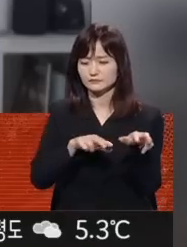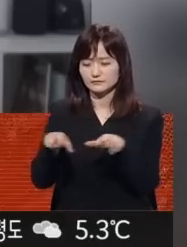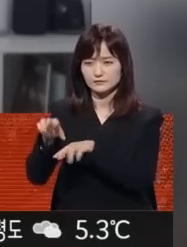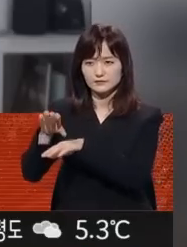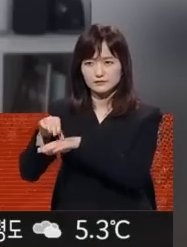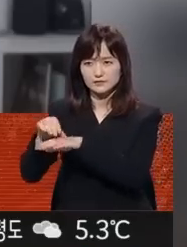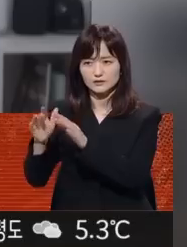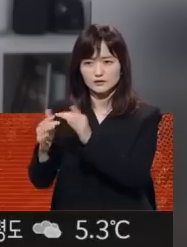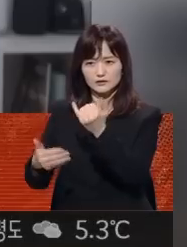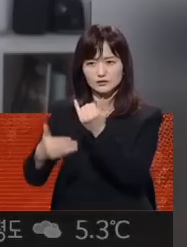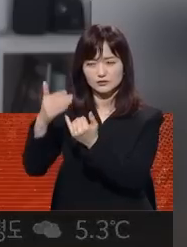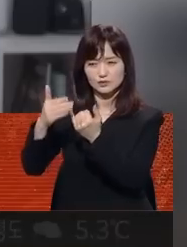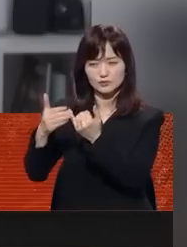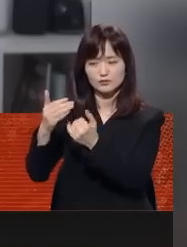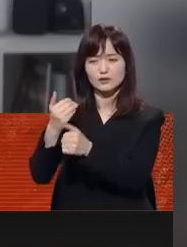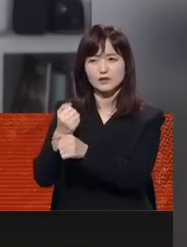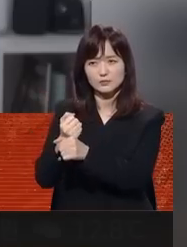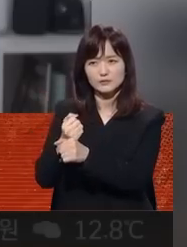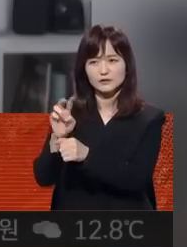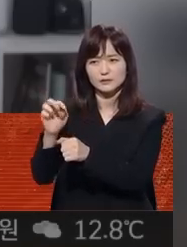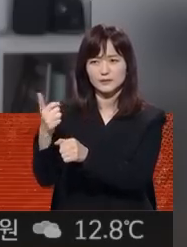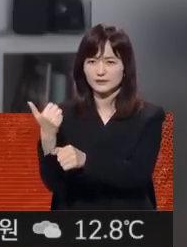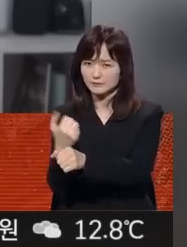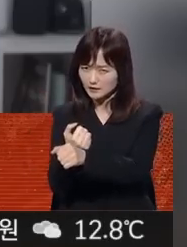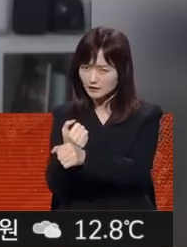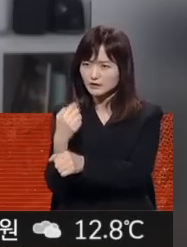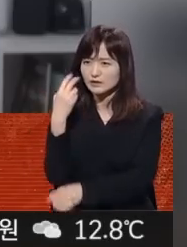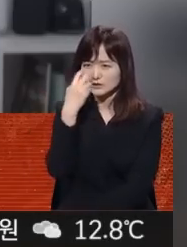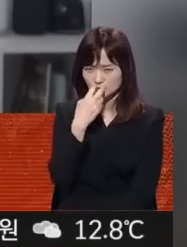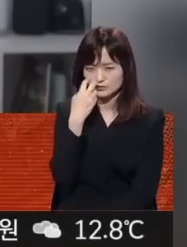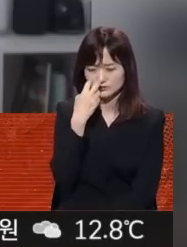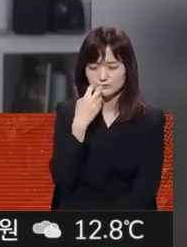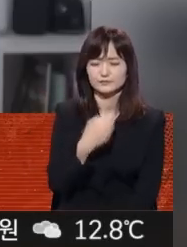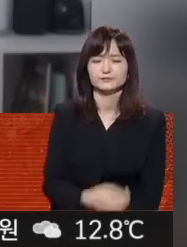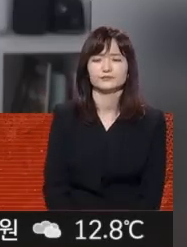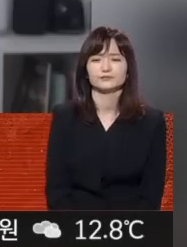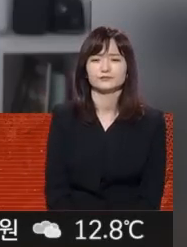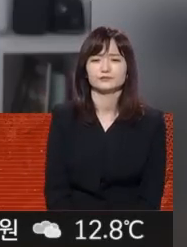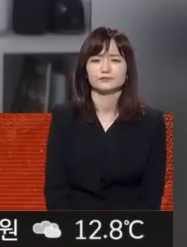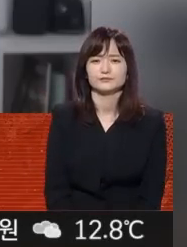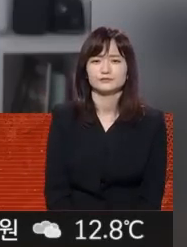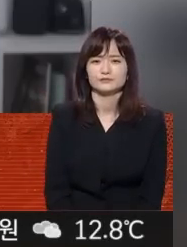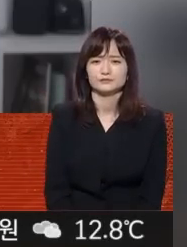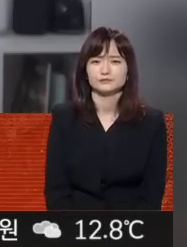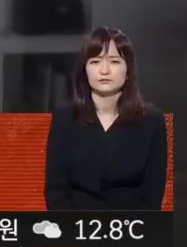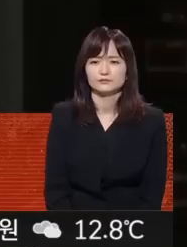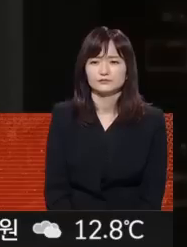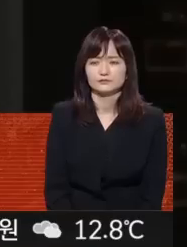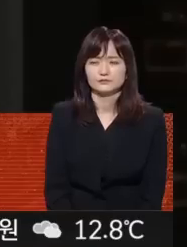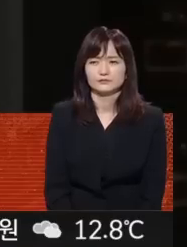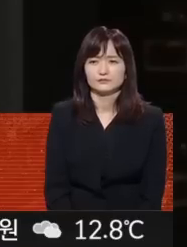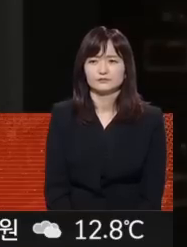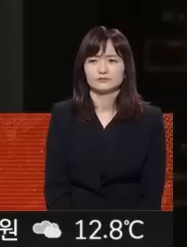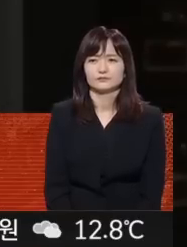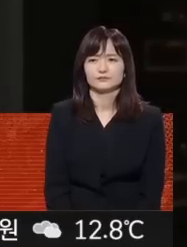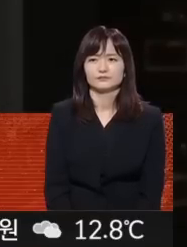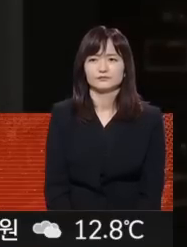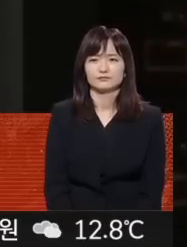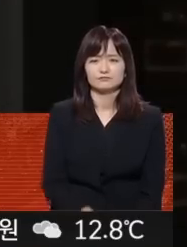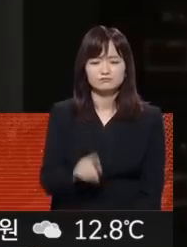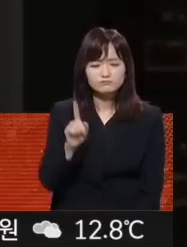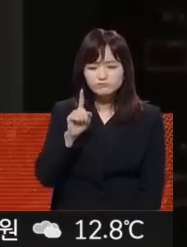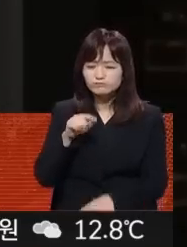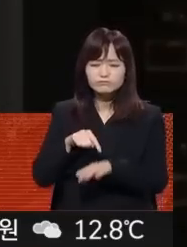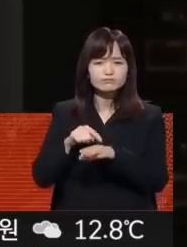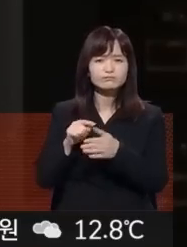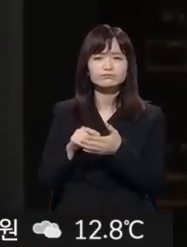유튜브를 하면서 마약을 보유한 거에 대해서는 아마 수사를 할 거라고 생각이 듭니다 소장님한테 좀 여쭤보고 싶었어요 좀